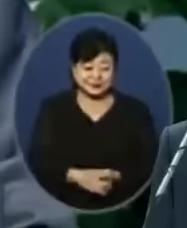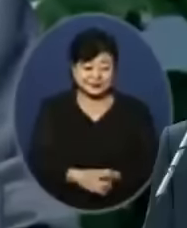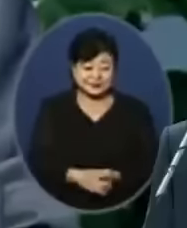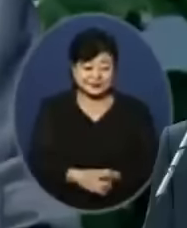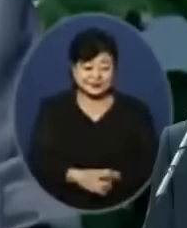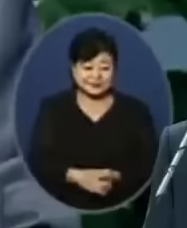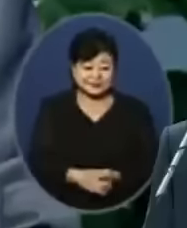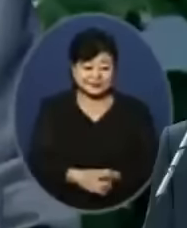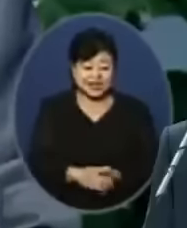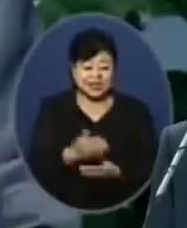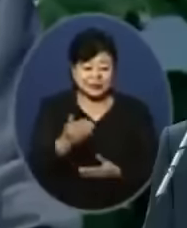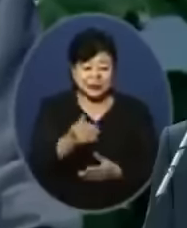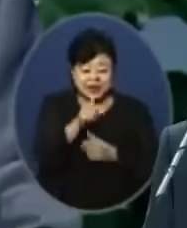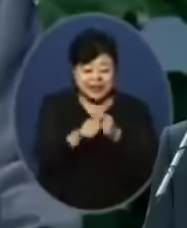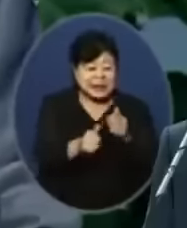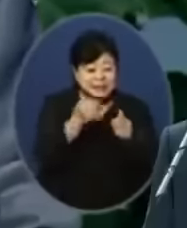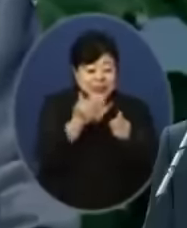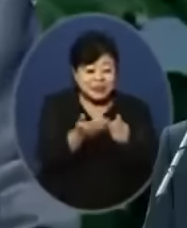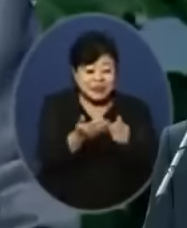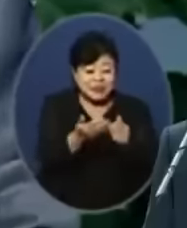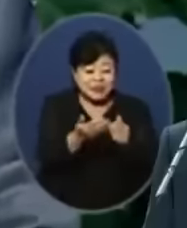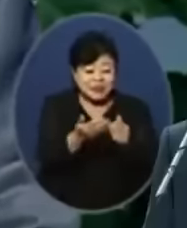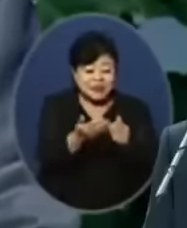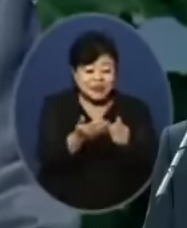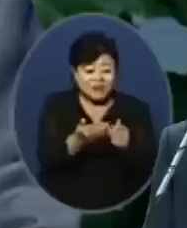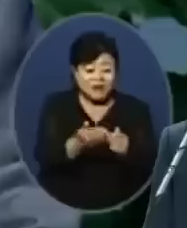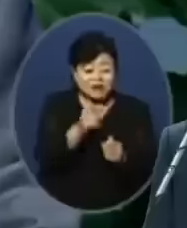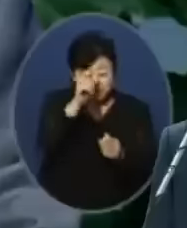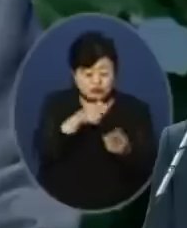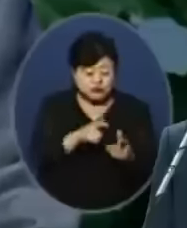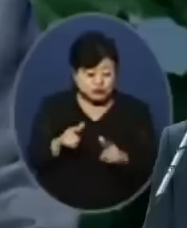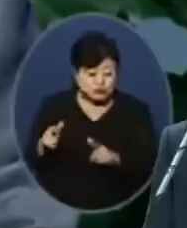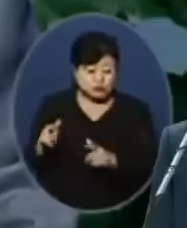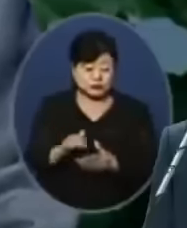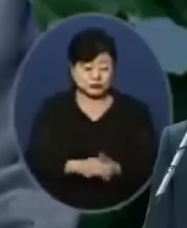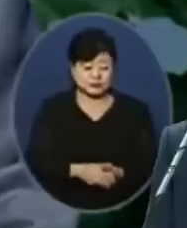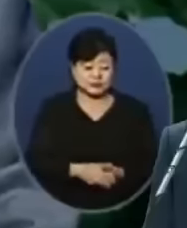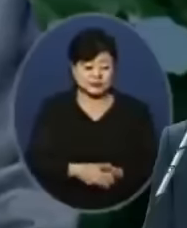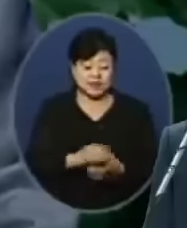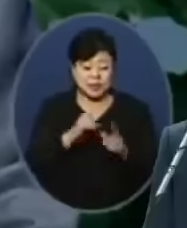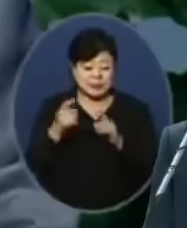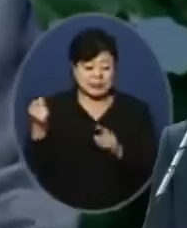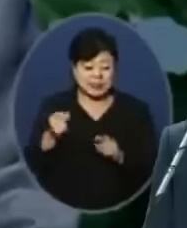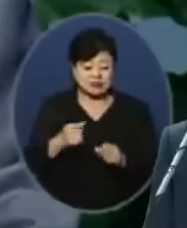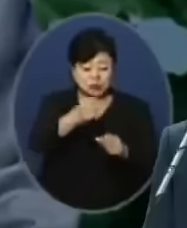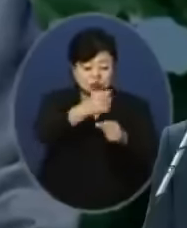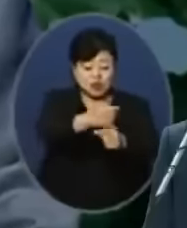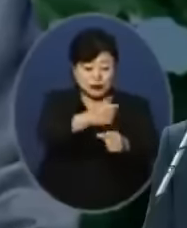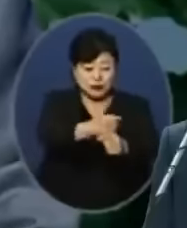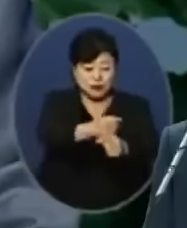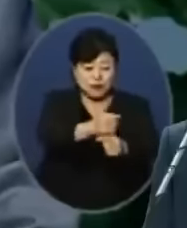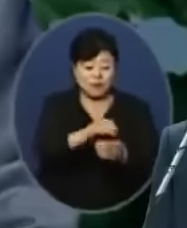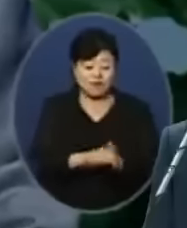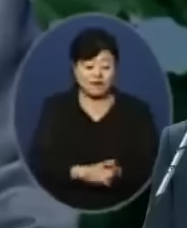것입니다. 여러분, 하나님께서 온 우주를 말씀으로 지었지 않습니까?